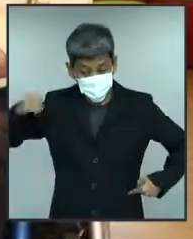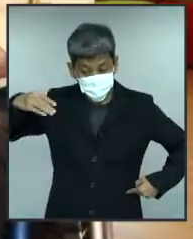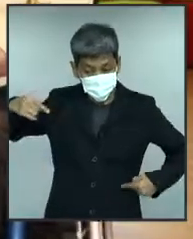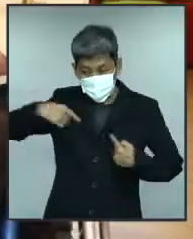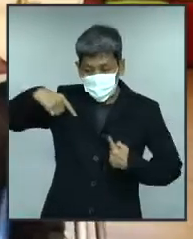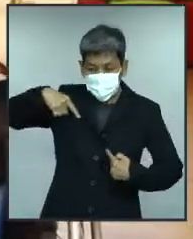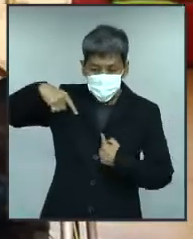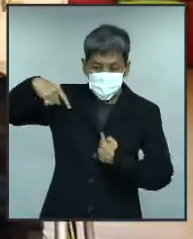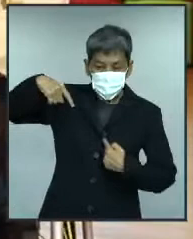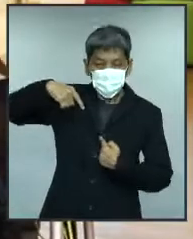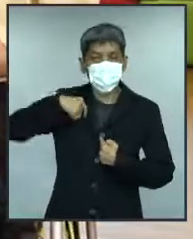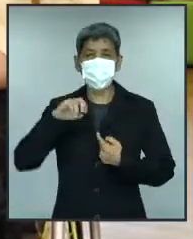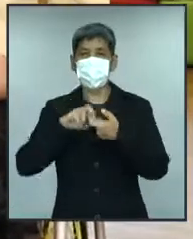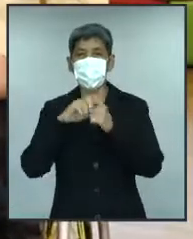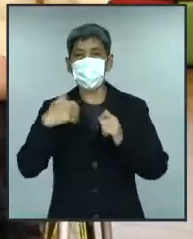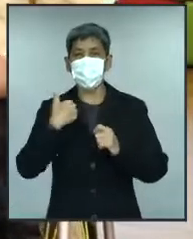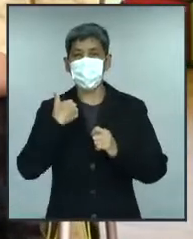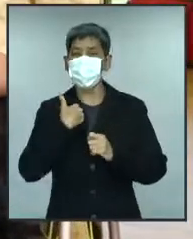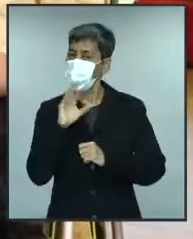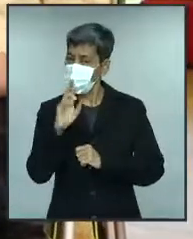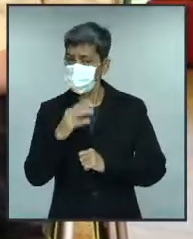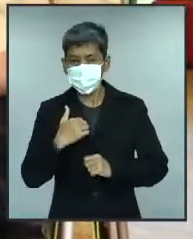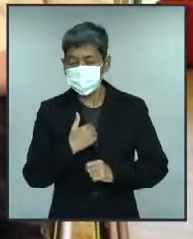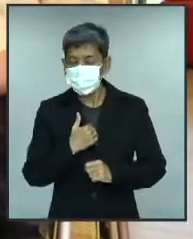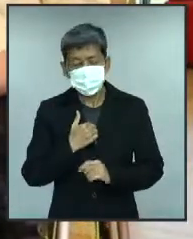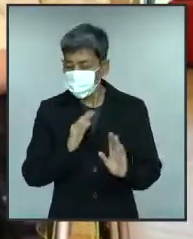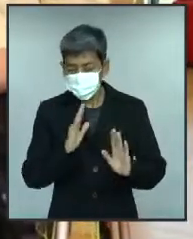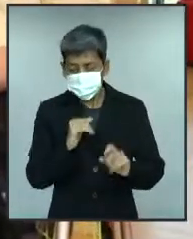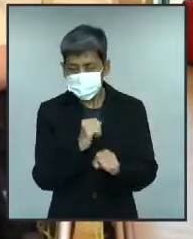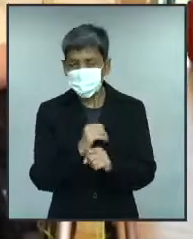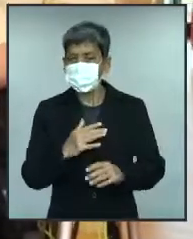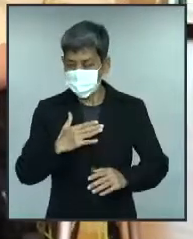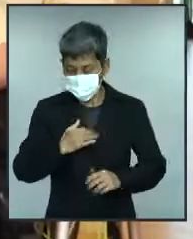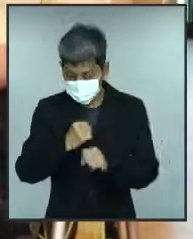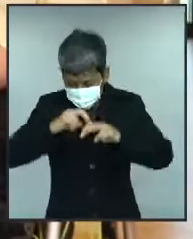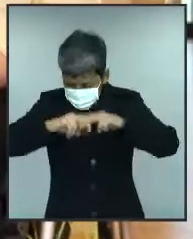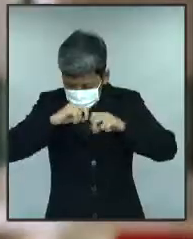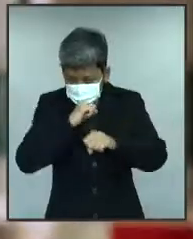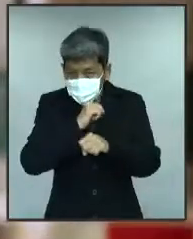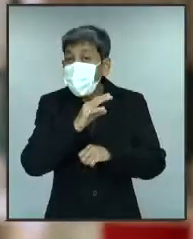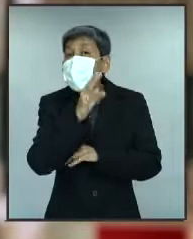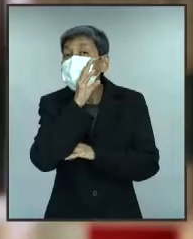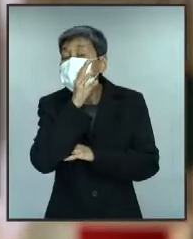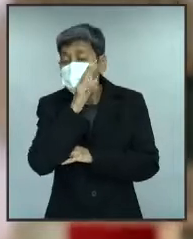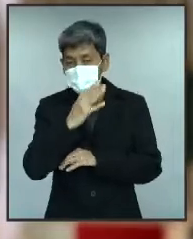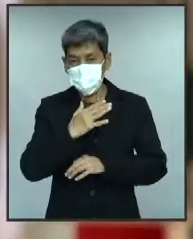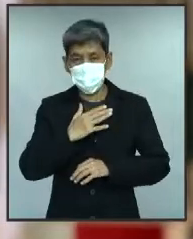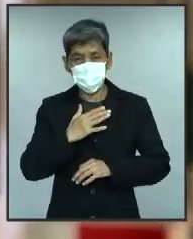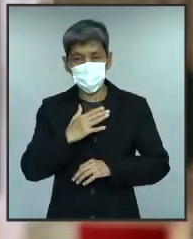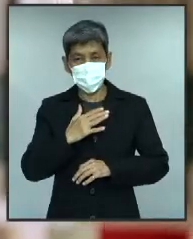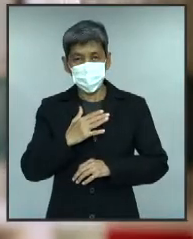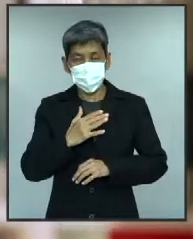ามันอาจจะไปทวนเครื่องมือผมได้ตัวนี้ก็จะไม่ไปปล่อยในทางกลับกันเนี่ยถ้าเกิดเราไป